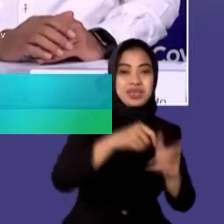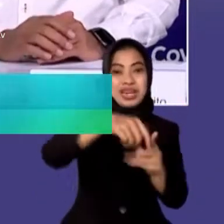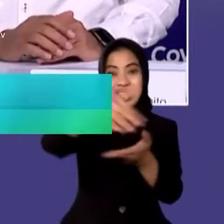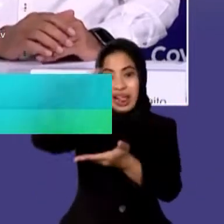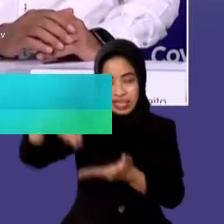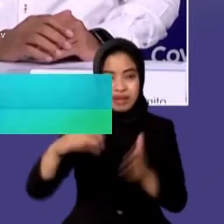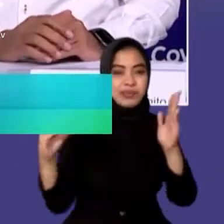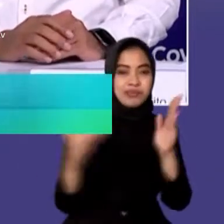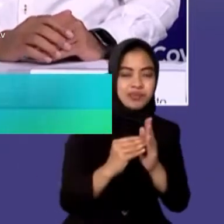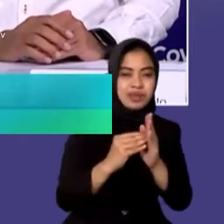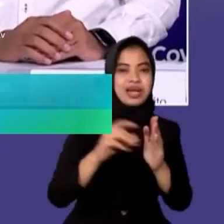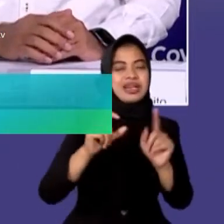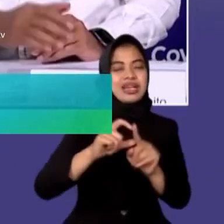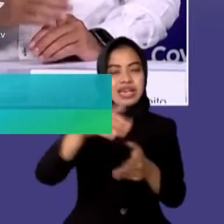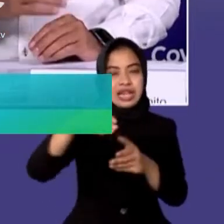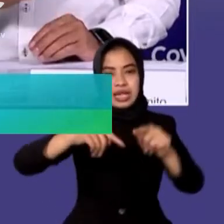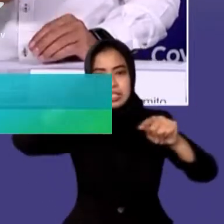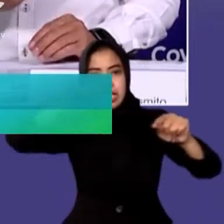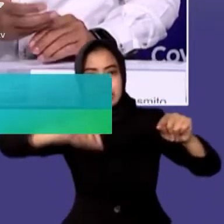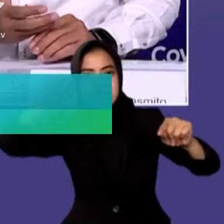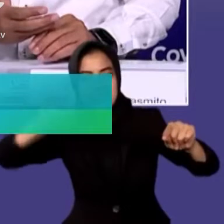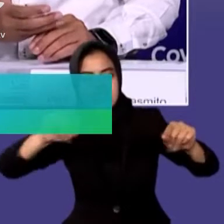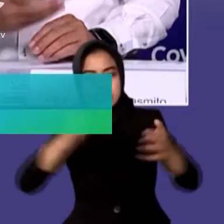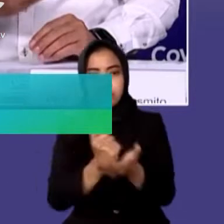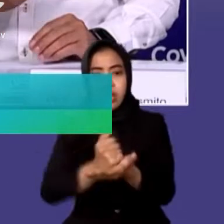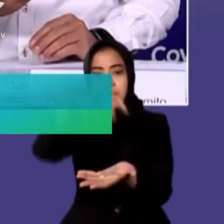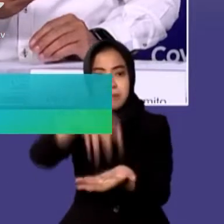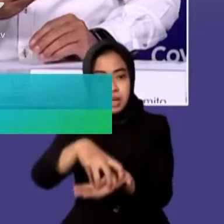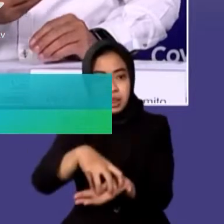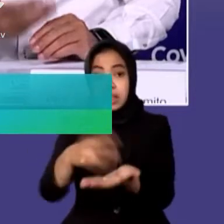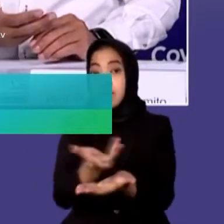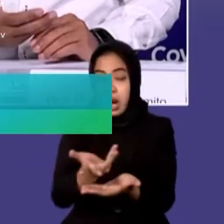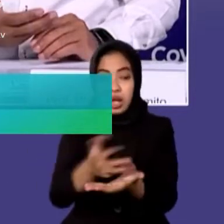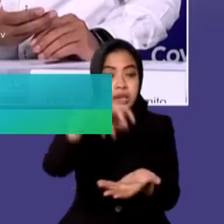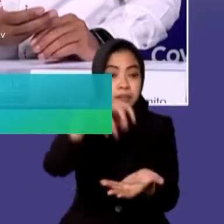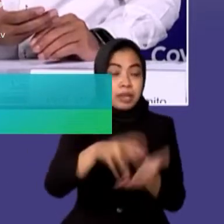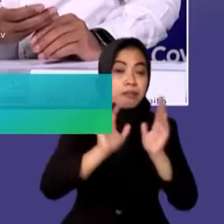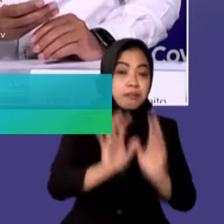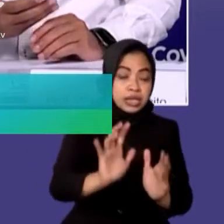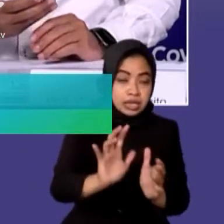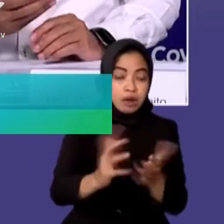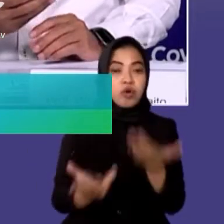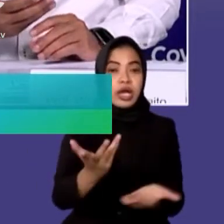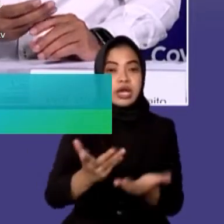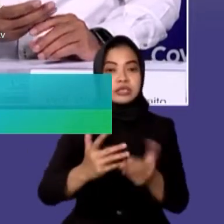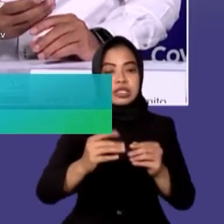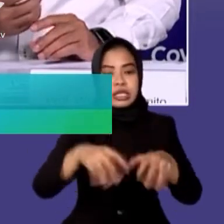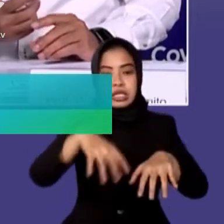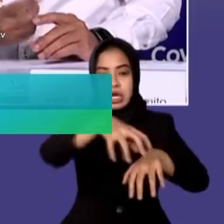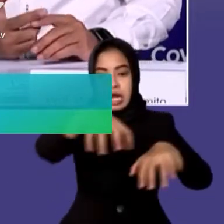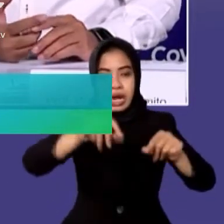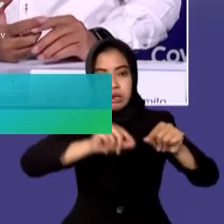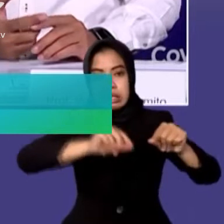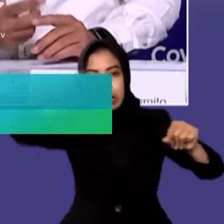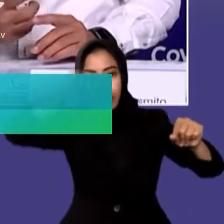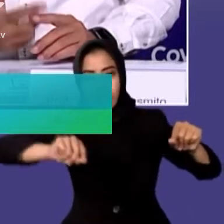diolah menjadi data statistik untuk mengetahui lokasi atau area terbanyak dengan lokasi geografis